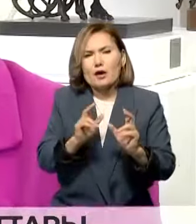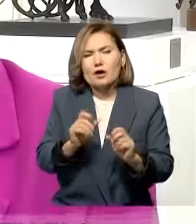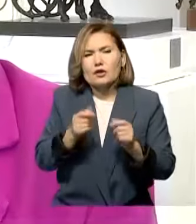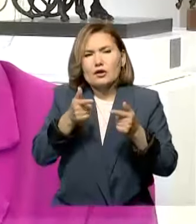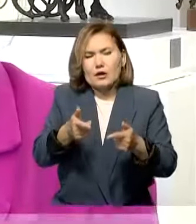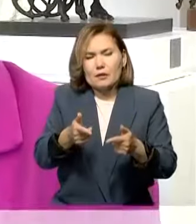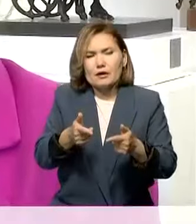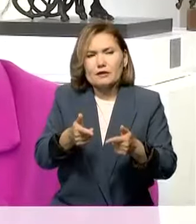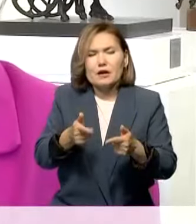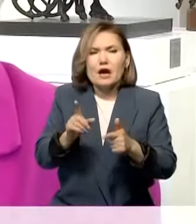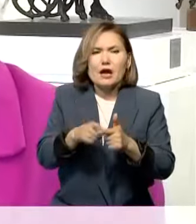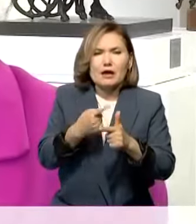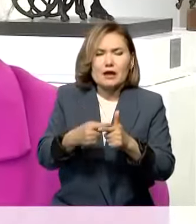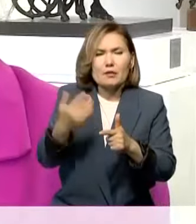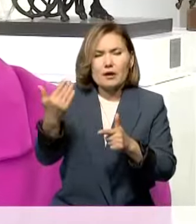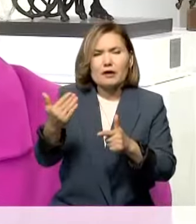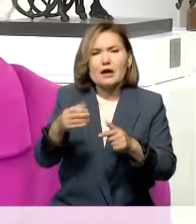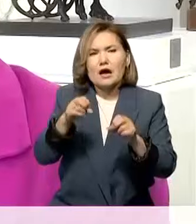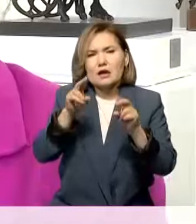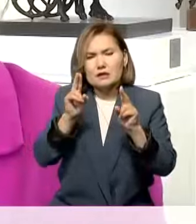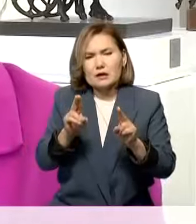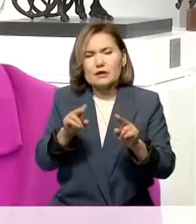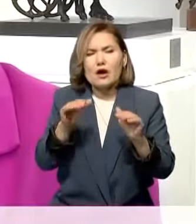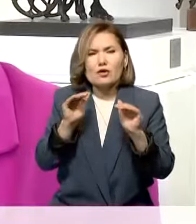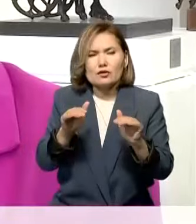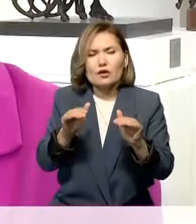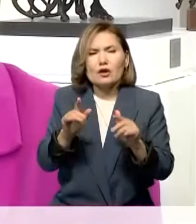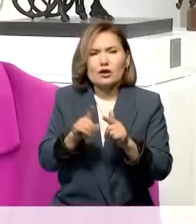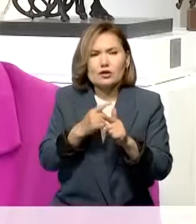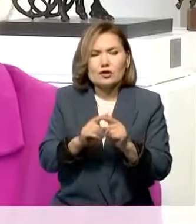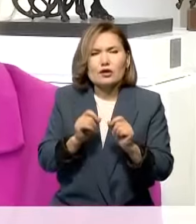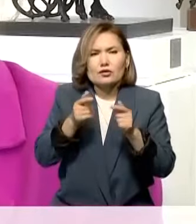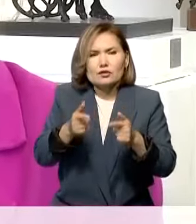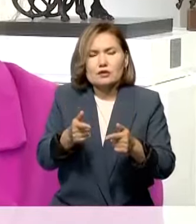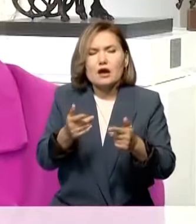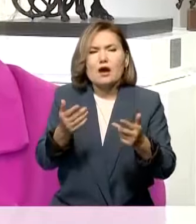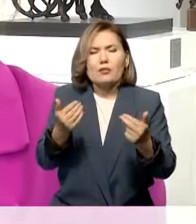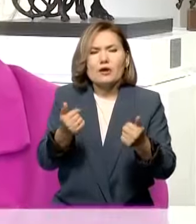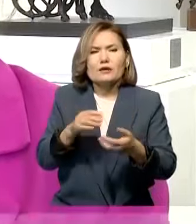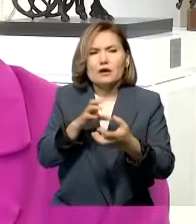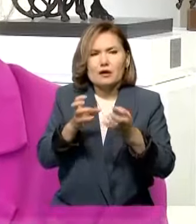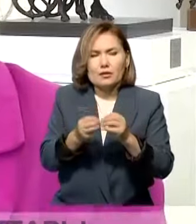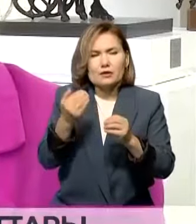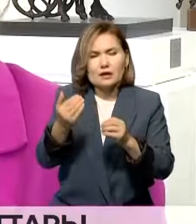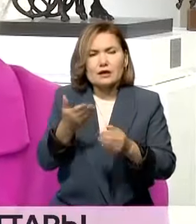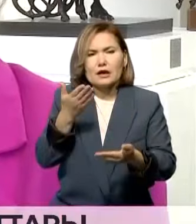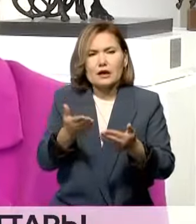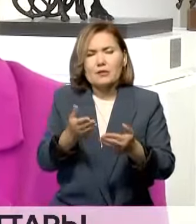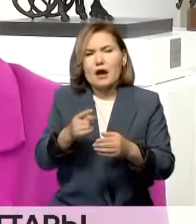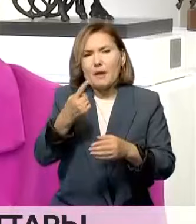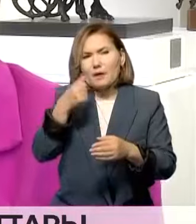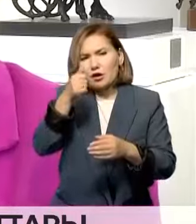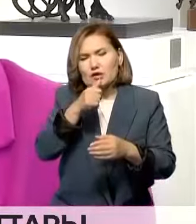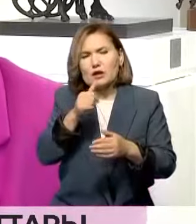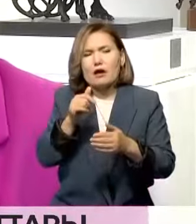қатысушы немесе жаңағы арнайы орта оқу орнына түссе, яғни колледж дейміз ғой, егер де соған түсетін болса, бір жылдық